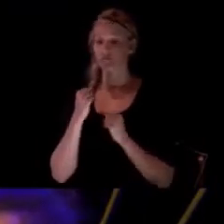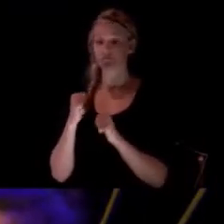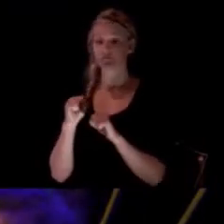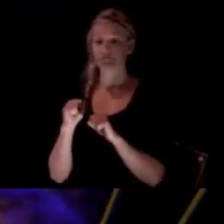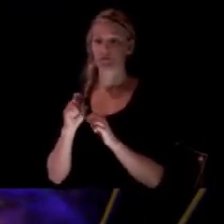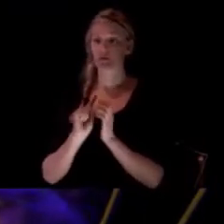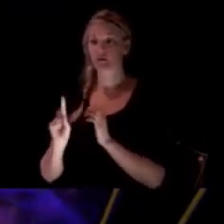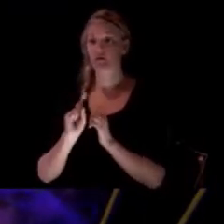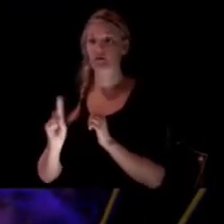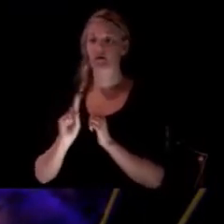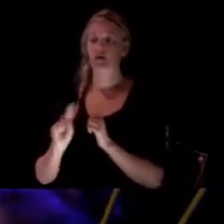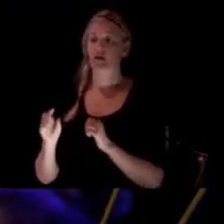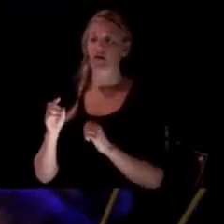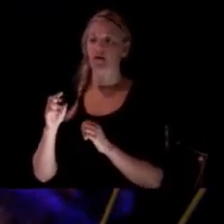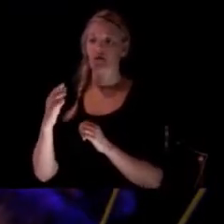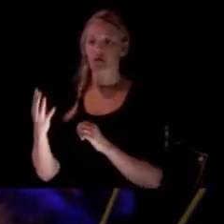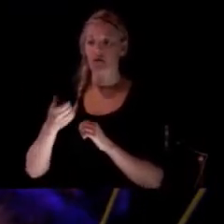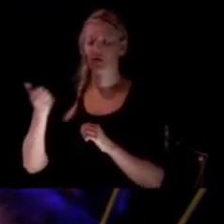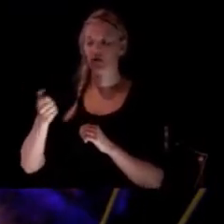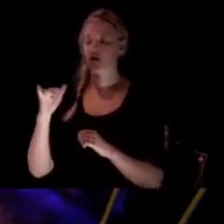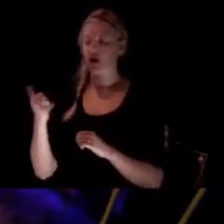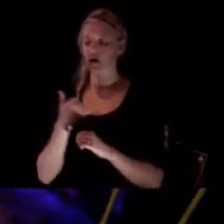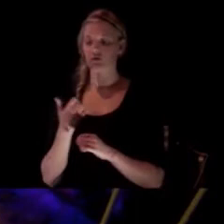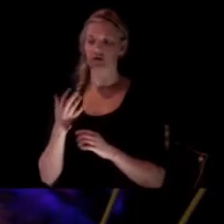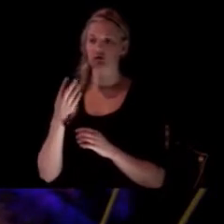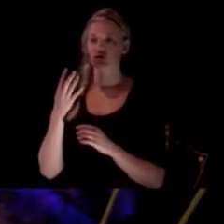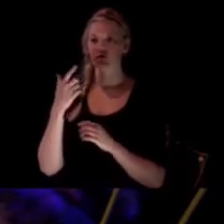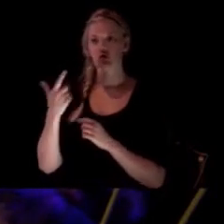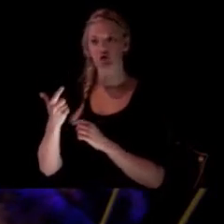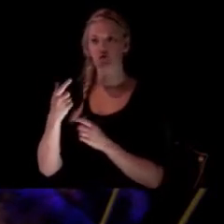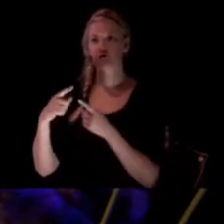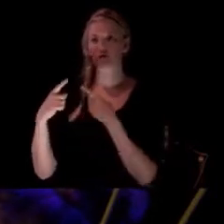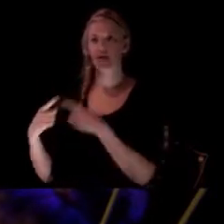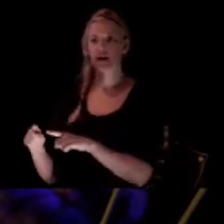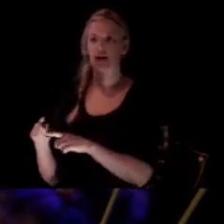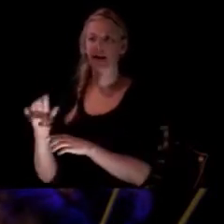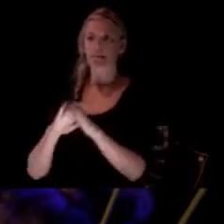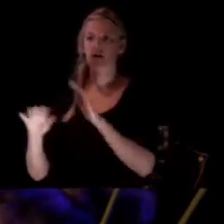BUP, rett og slett. Ja, og så har jeg hatt 7 forskjellige behandlere. Ja. Ja.